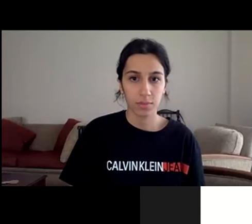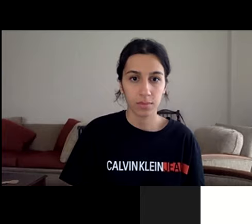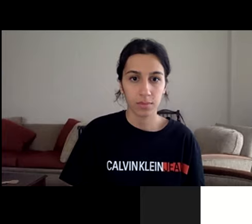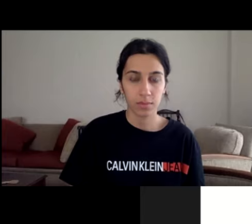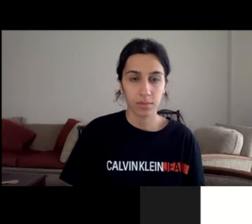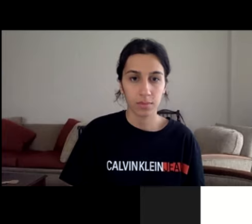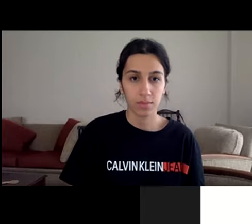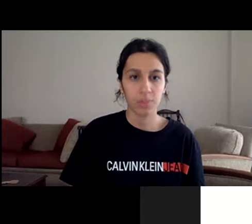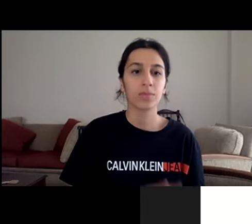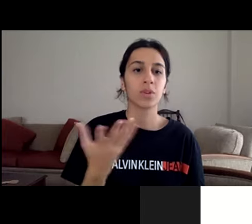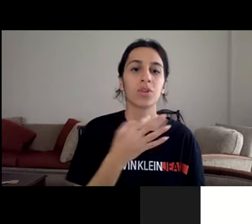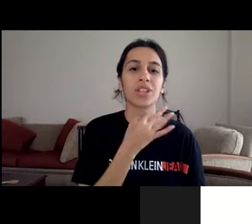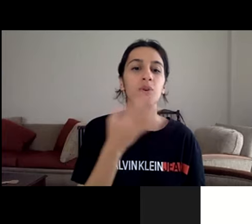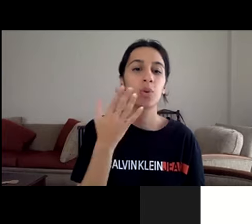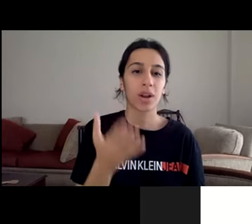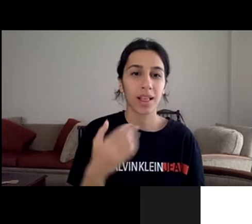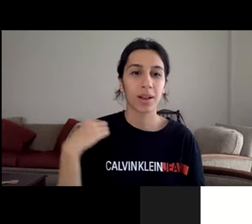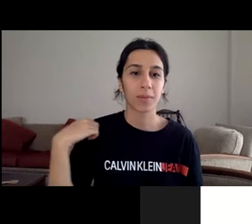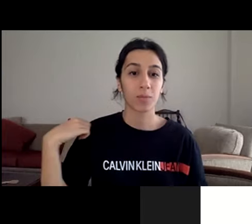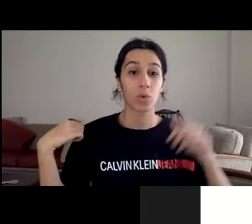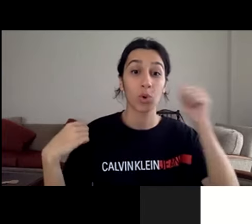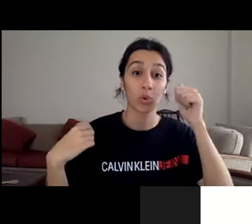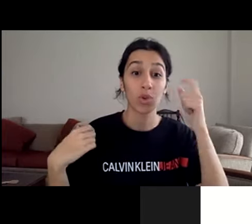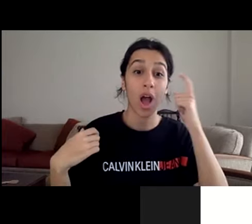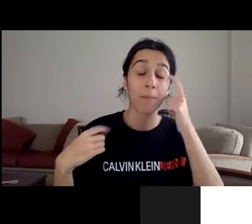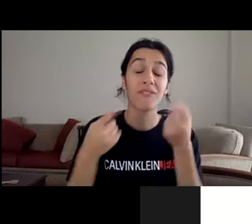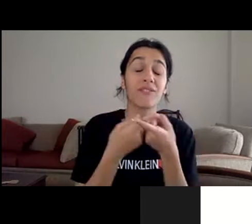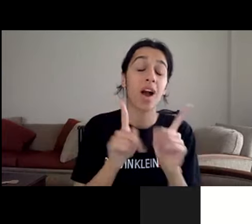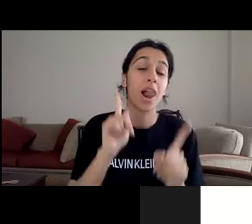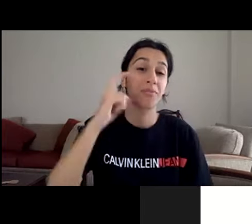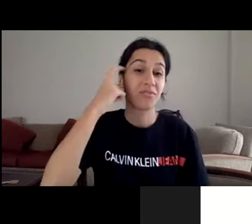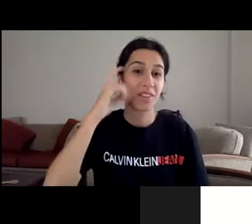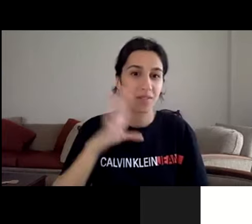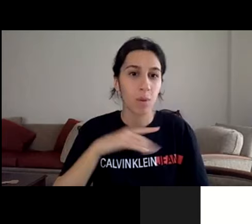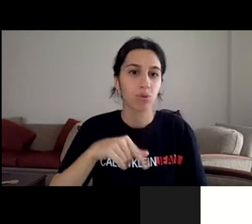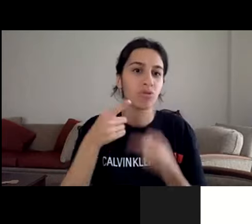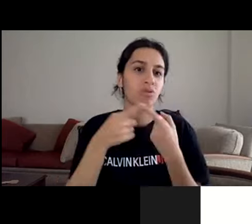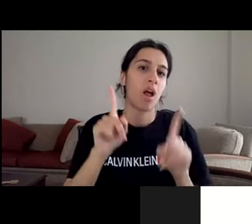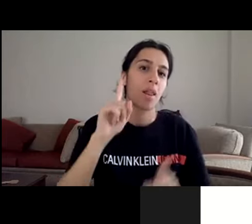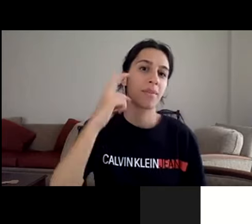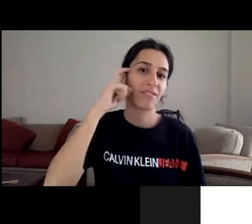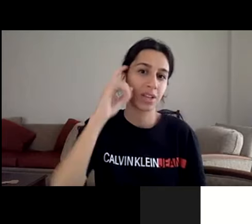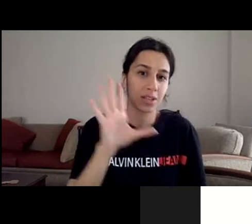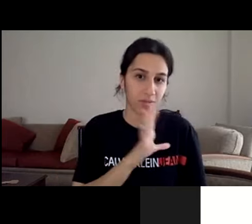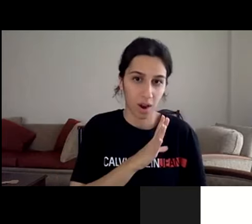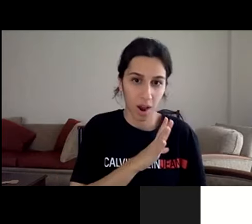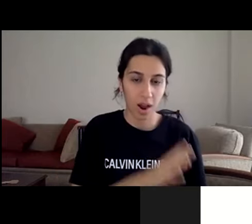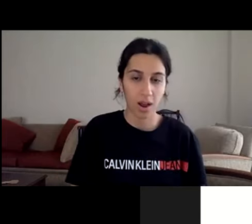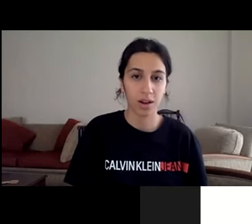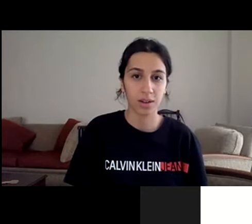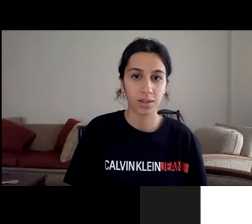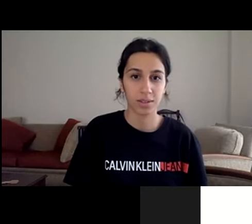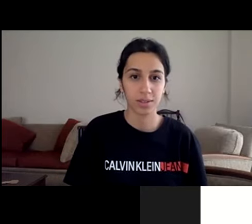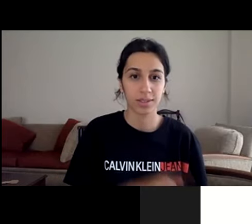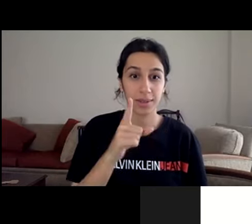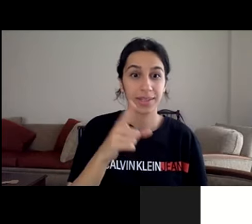Kerem hocam çok teşekkürler. Yani dün aklımda çok farklı bir fikir vardı. Bugün çok farklı bir fikir var. Sayenizde size